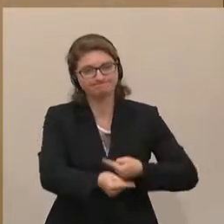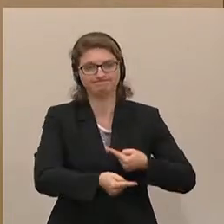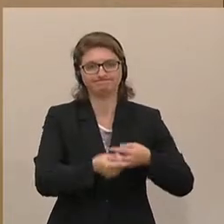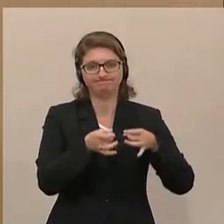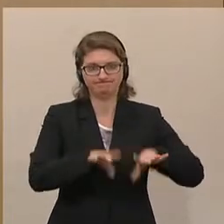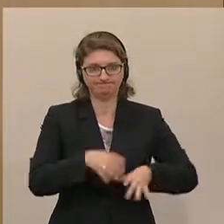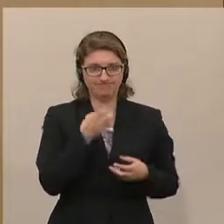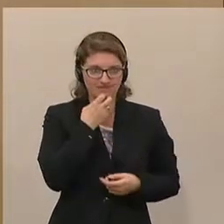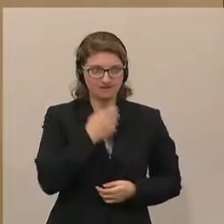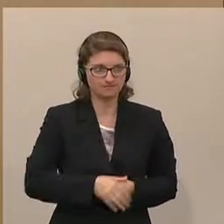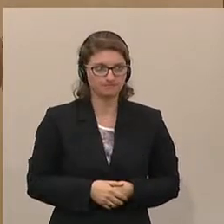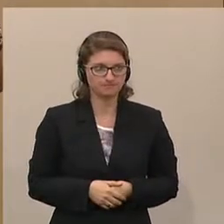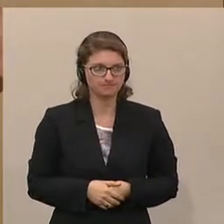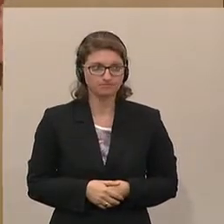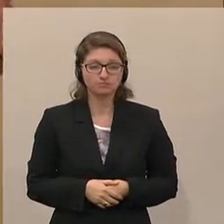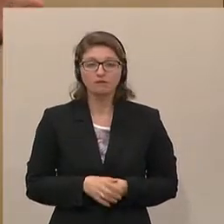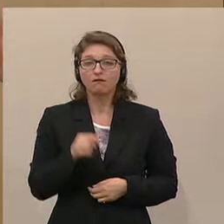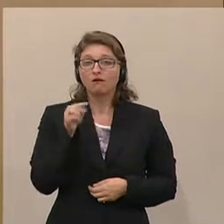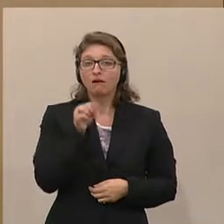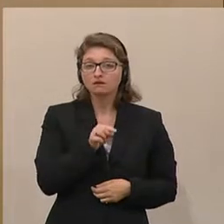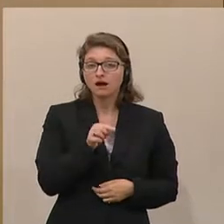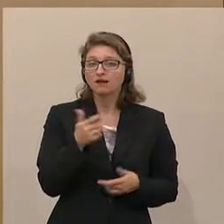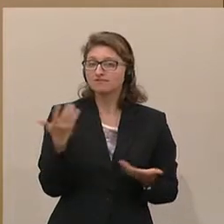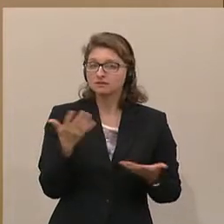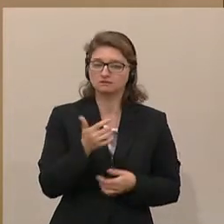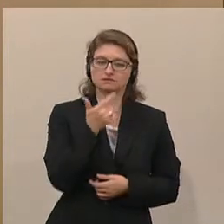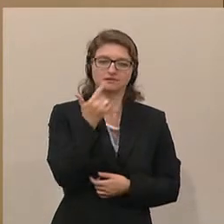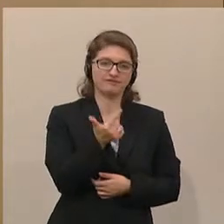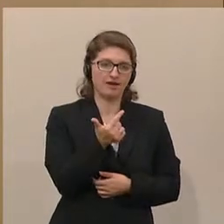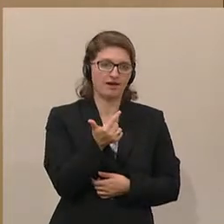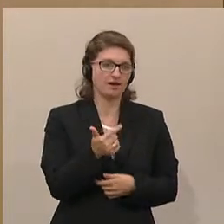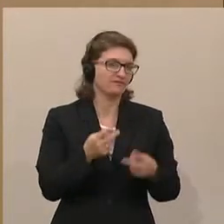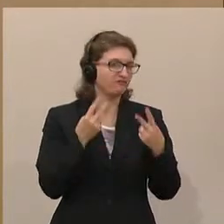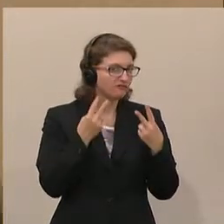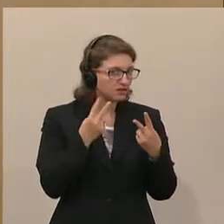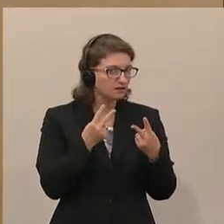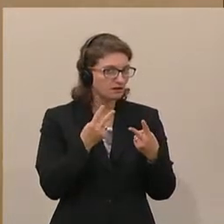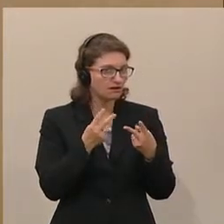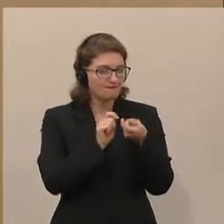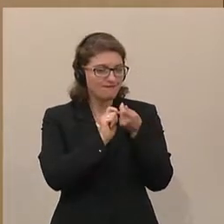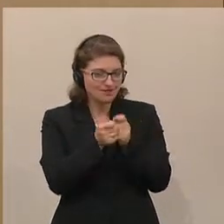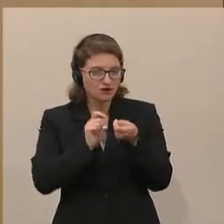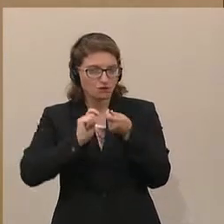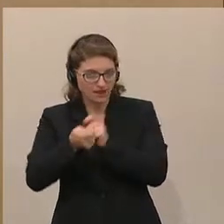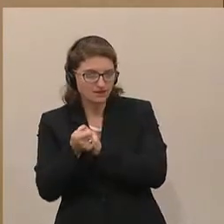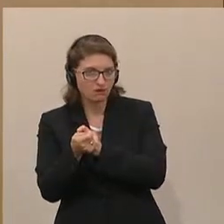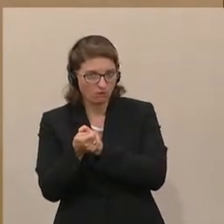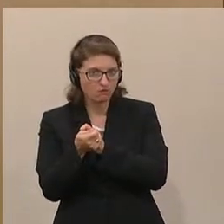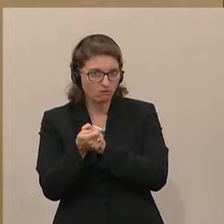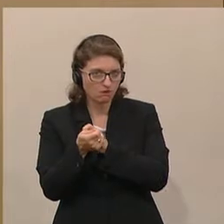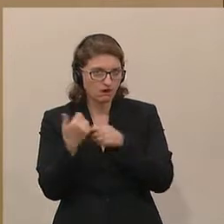wollte. Man hat dazu zwei ganz wesentliche Änderungen für die